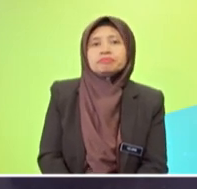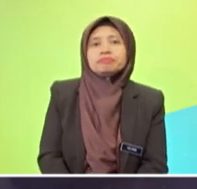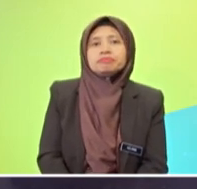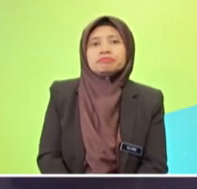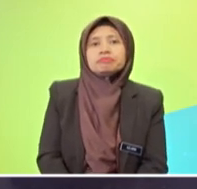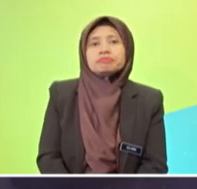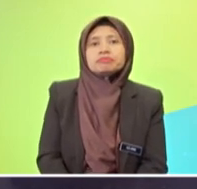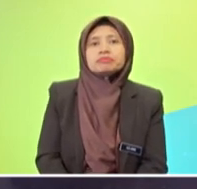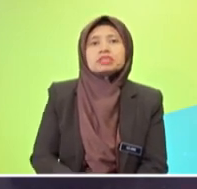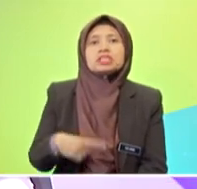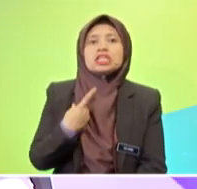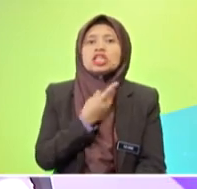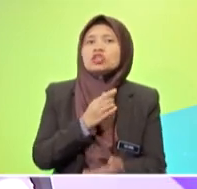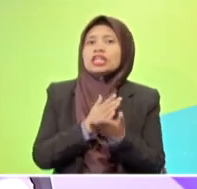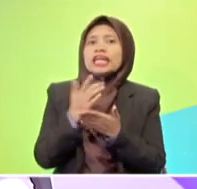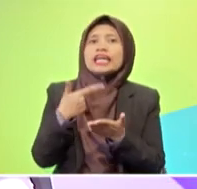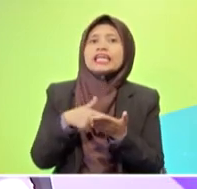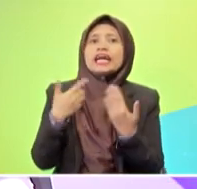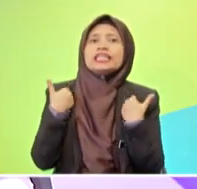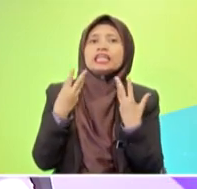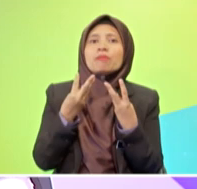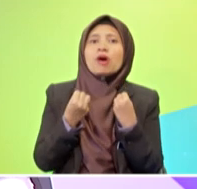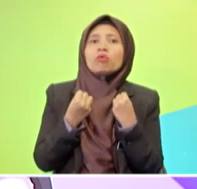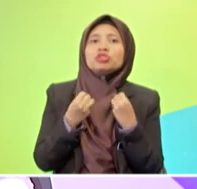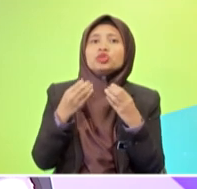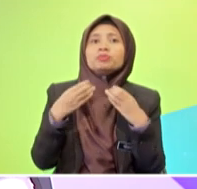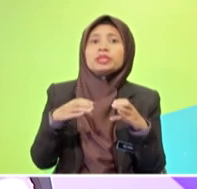teruskan siapa lagi hendak mau coba silahkan